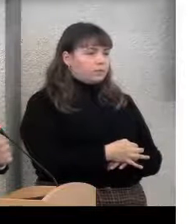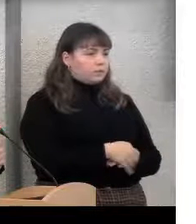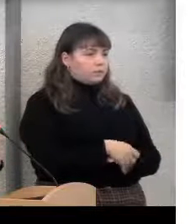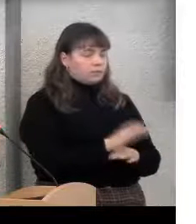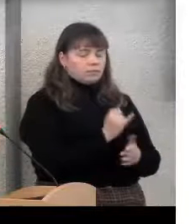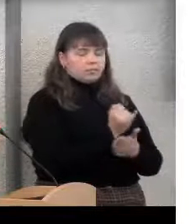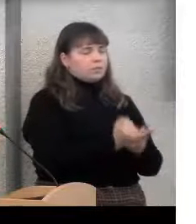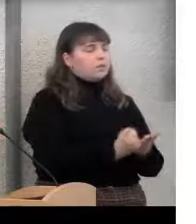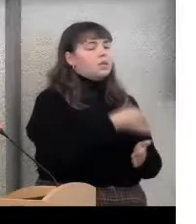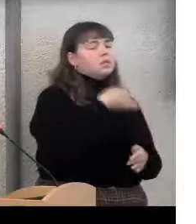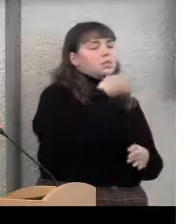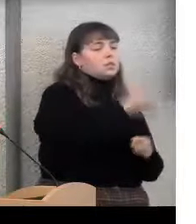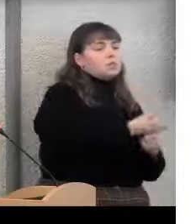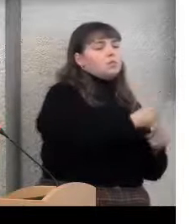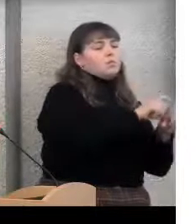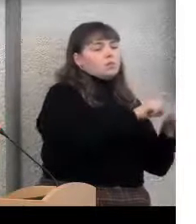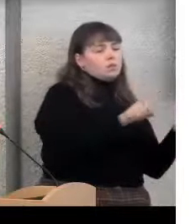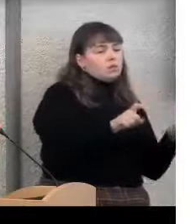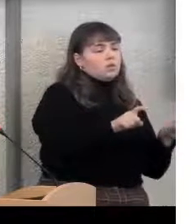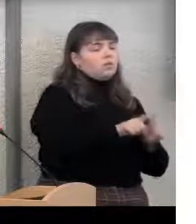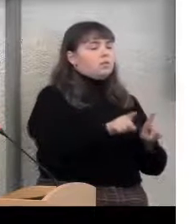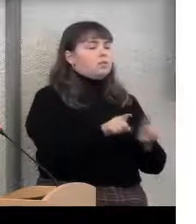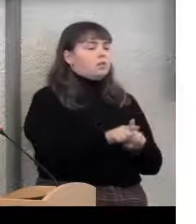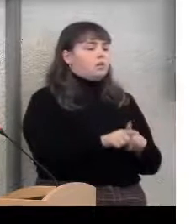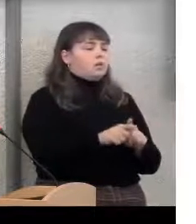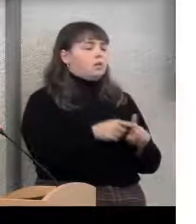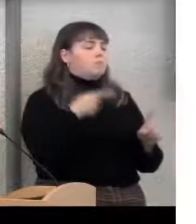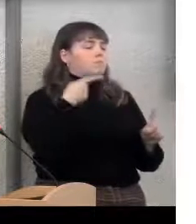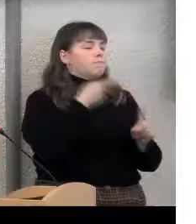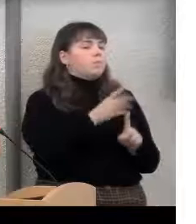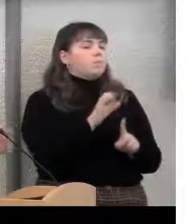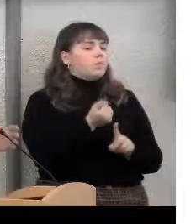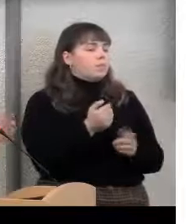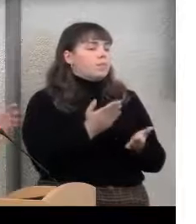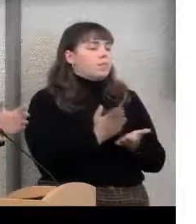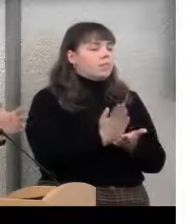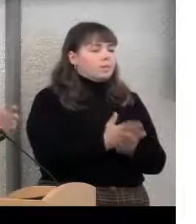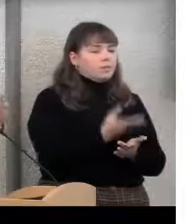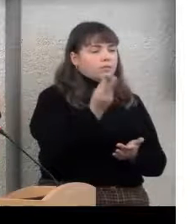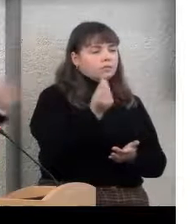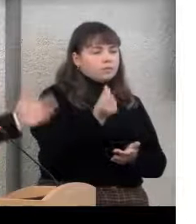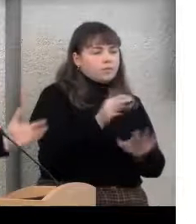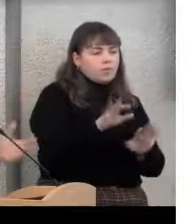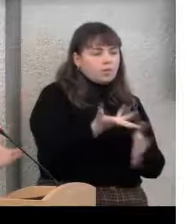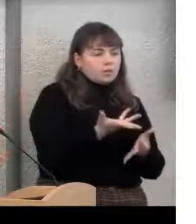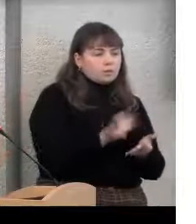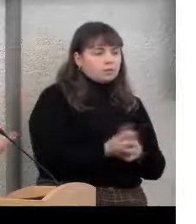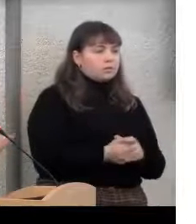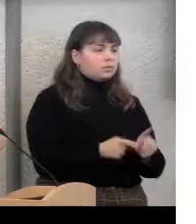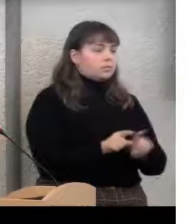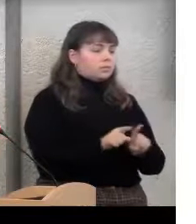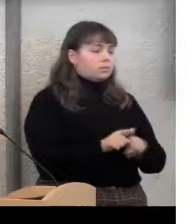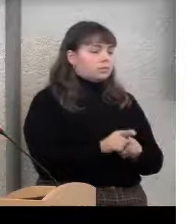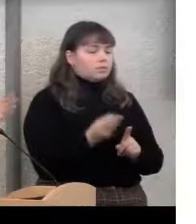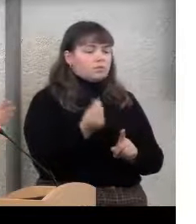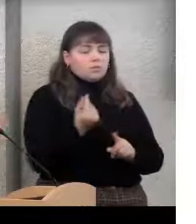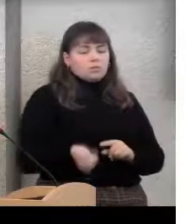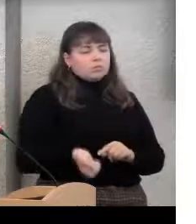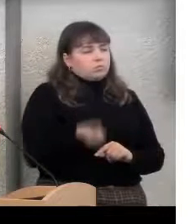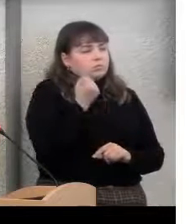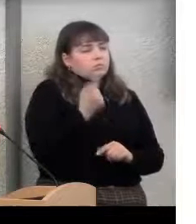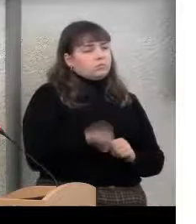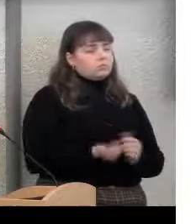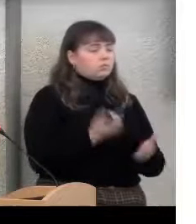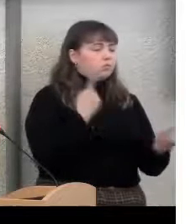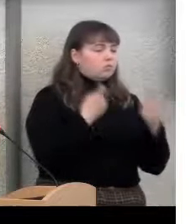atsakinga institucija, taip pat siektini rodikliai, koks yra finansavimas, koks yra finansavimo šaltinis. Tai šią